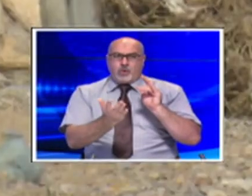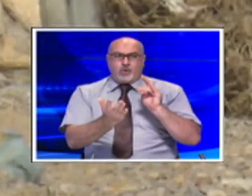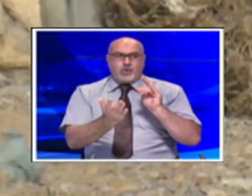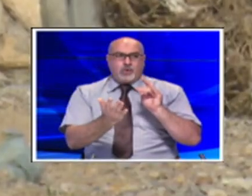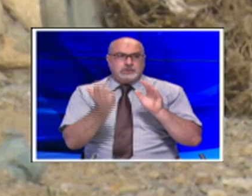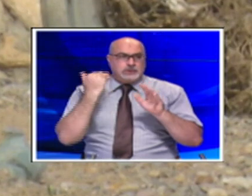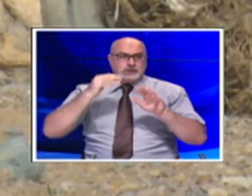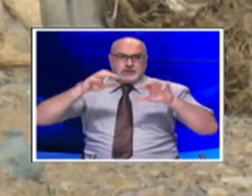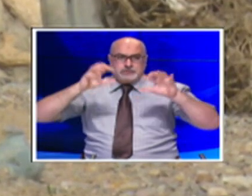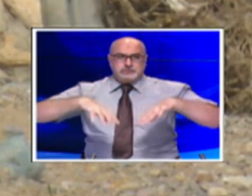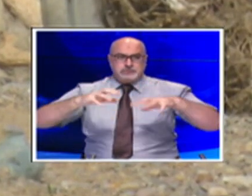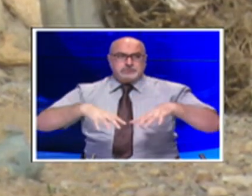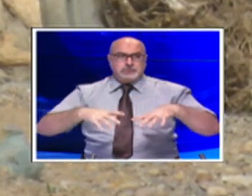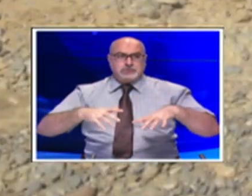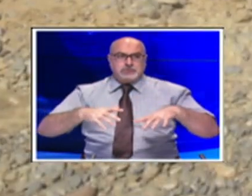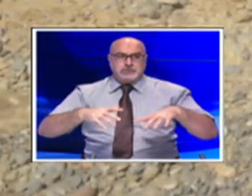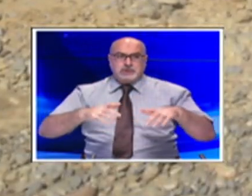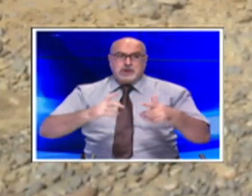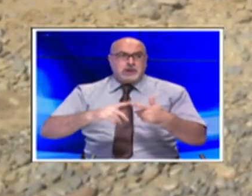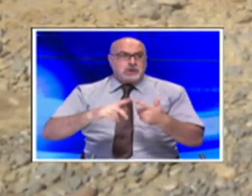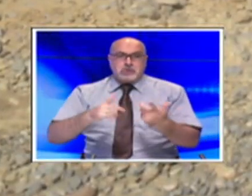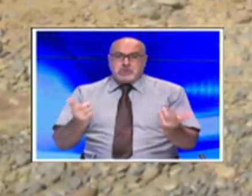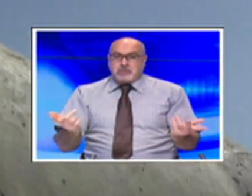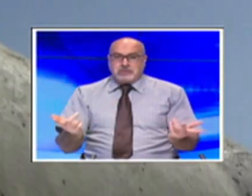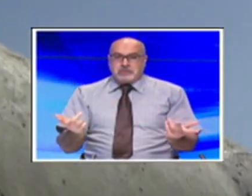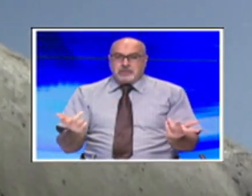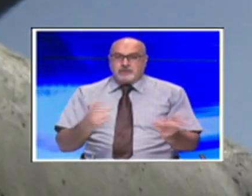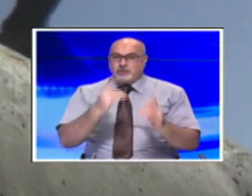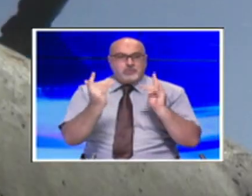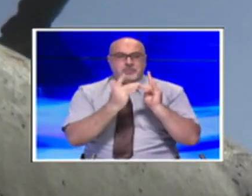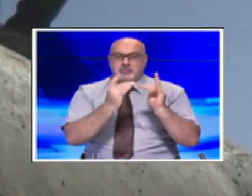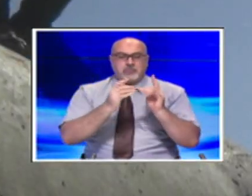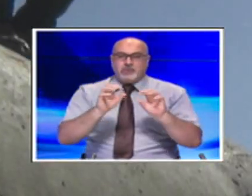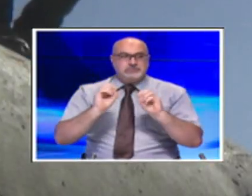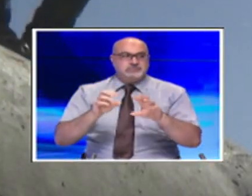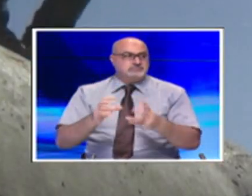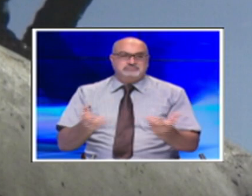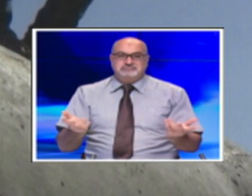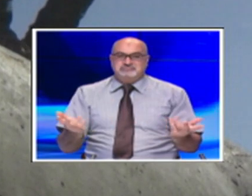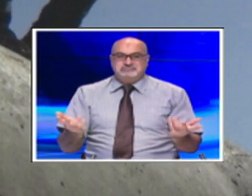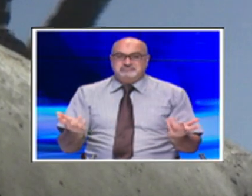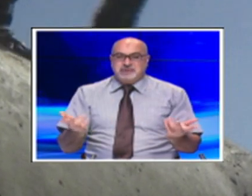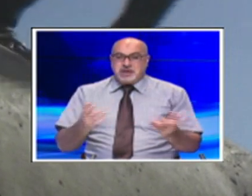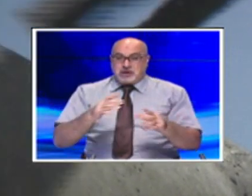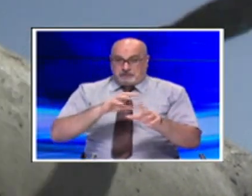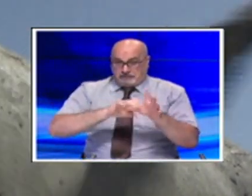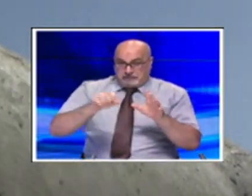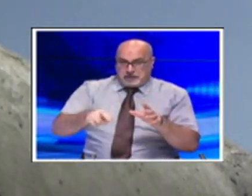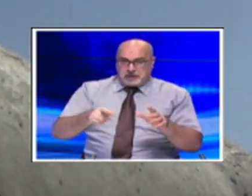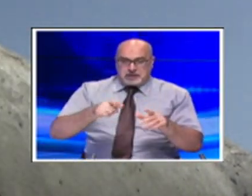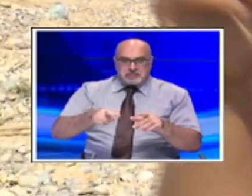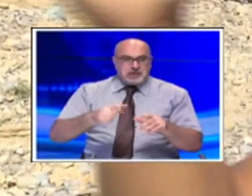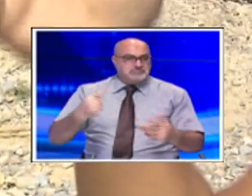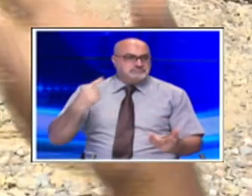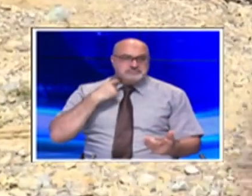الأمطار الأخيرة شوف فسرات له، يعني ما عنده حتى حل هذا إلا أن يكون جسر كبير. المسلك هذا قطع نهائيا